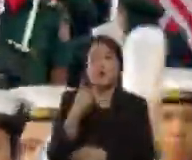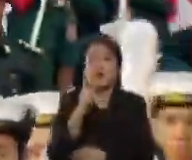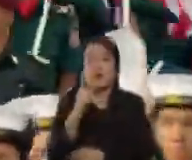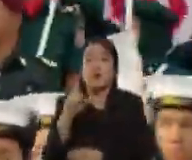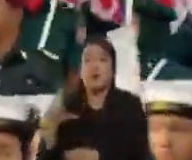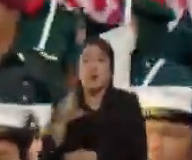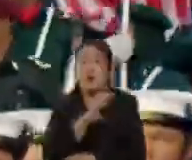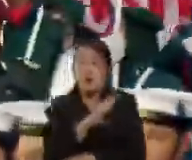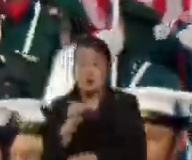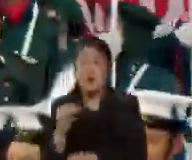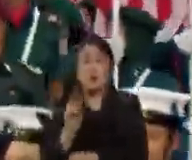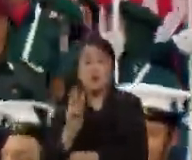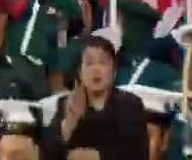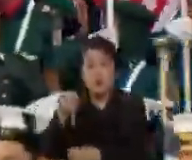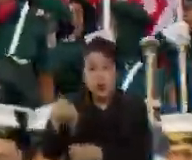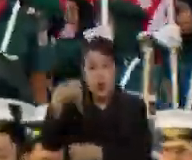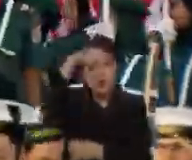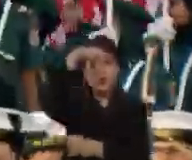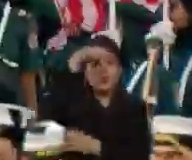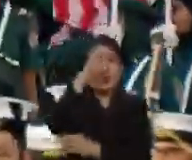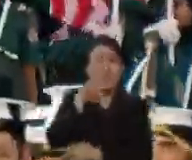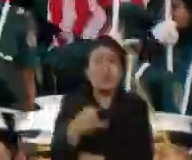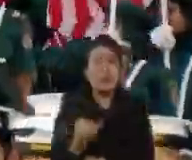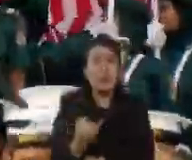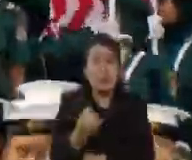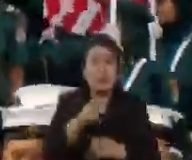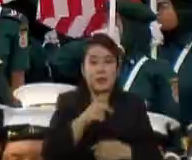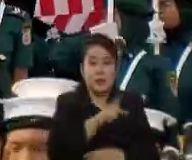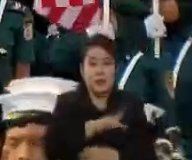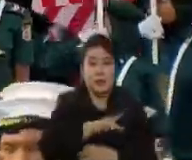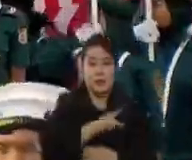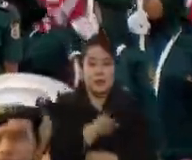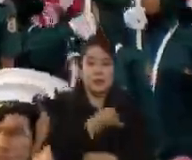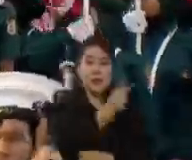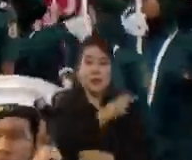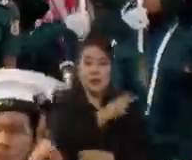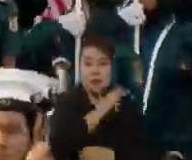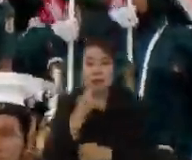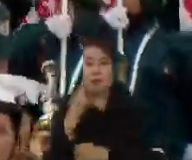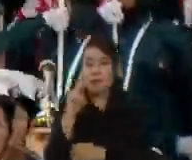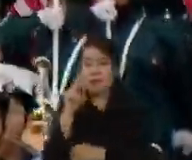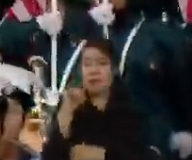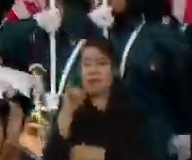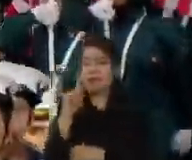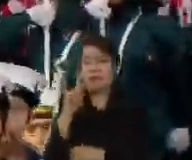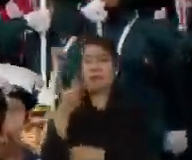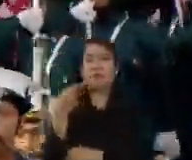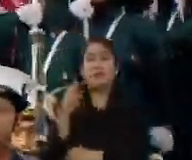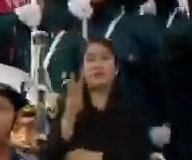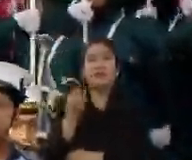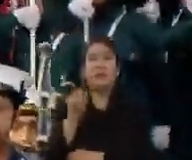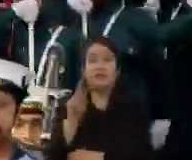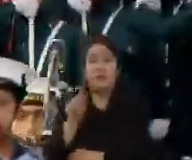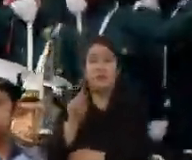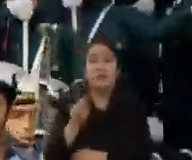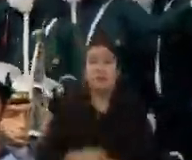Lumpur dan wilayah Persekutuan Putrajaya diketuai Kapten Muhammad Nur Ikhwan bin Muhammad